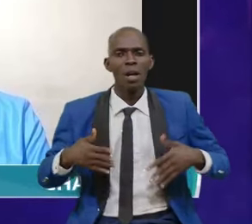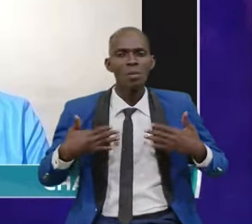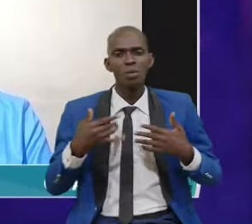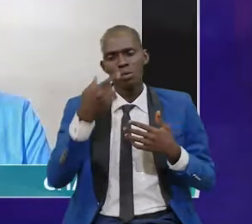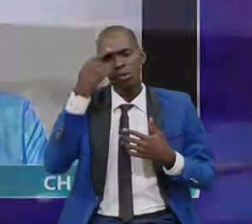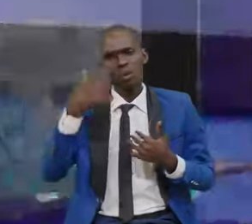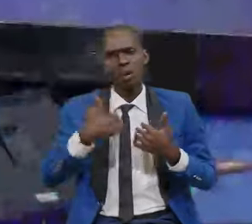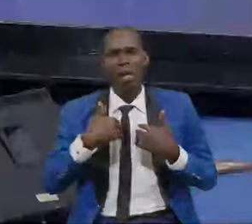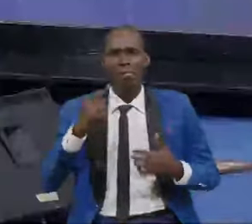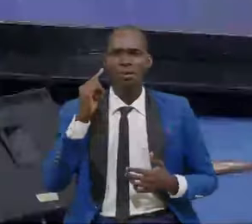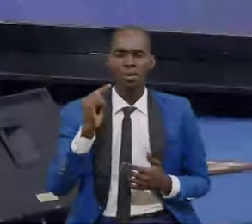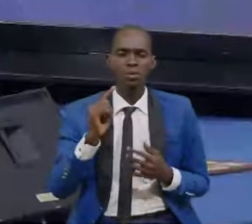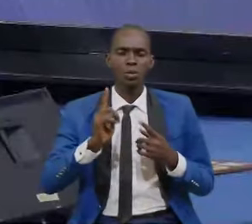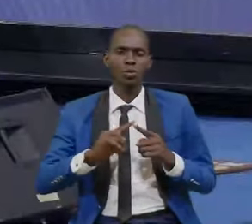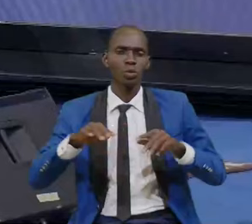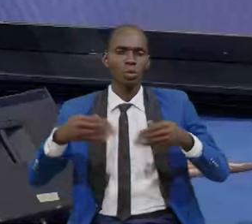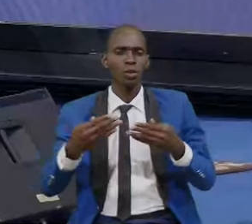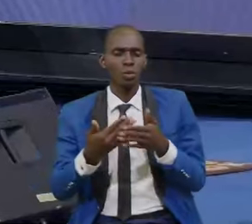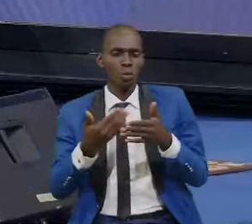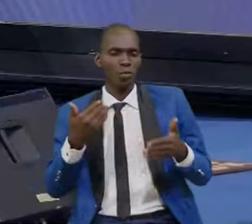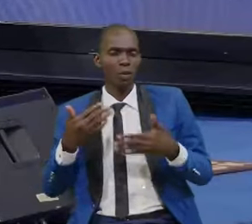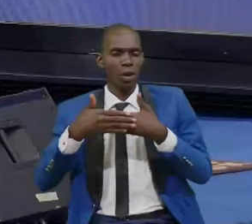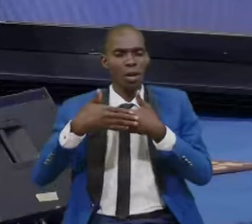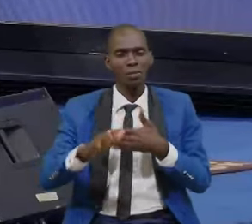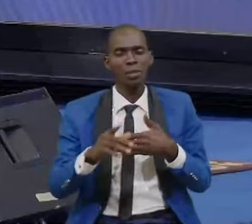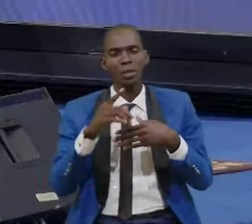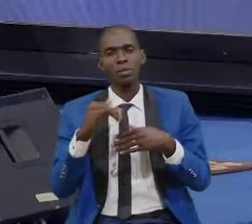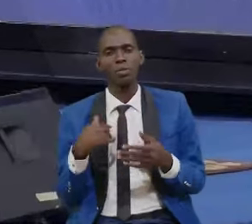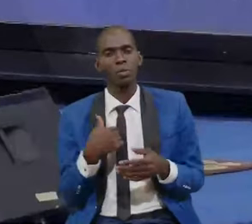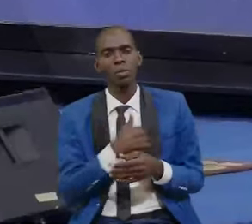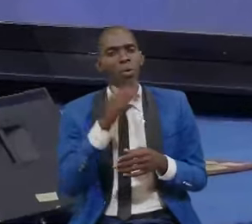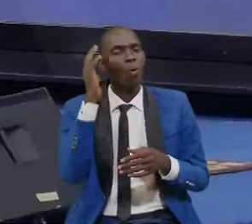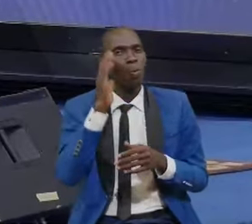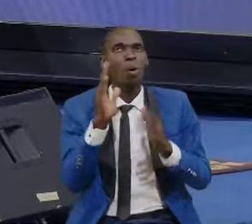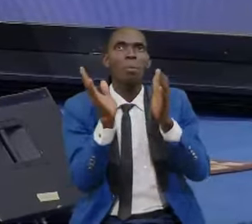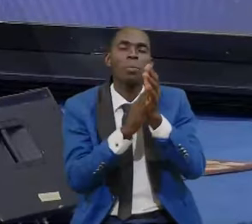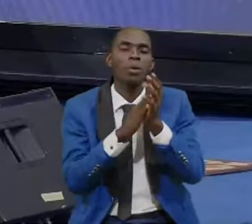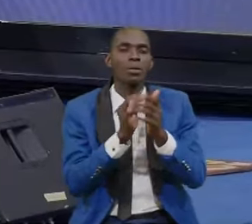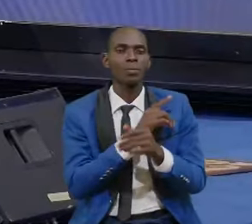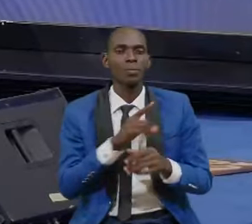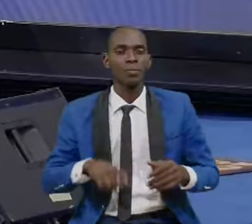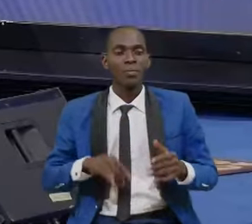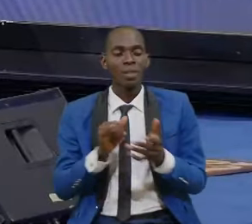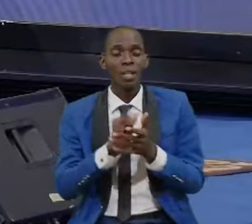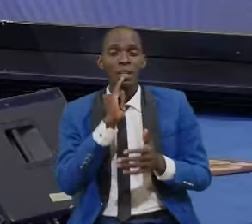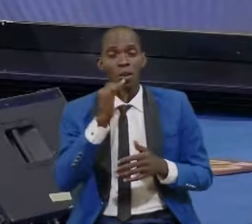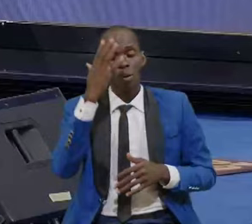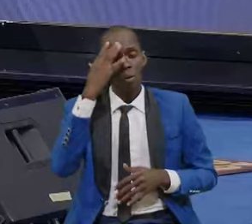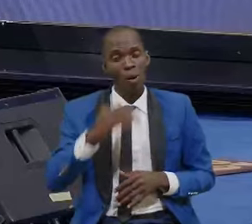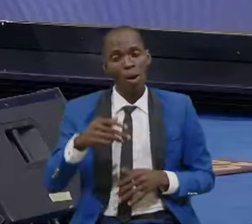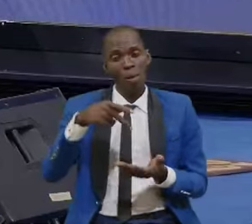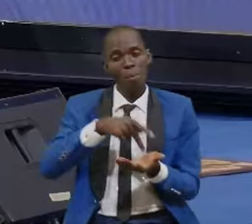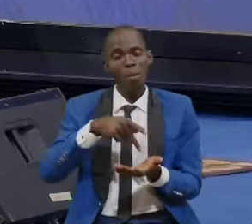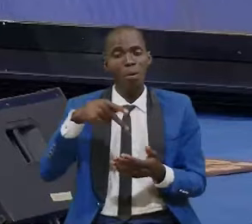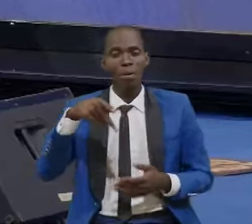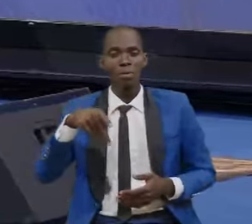donner avant et après avoir loué Dieu. Voilà pourquoi Paul et Silas ont loué